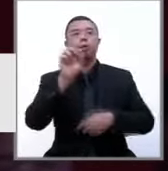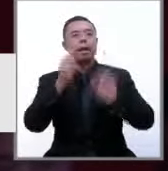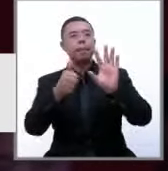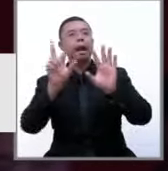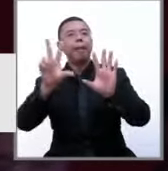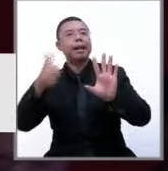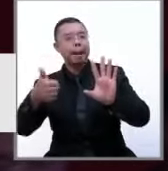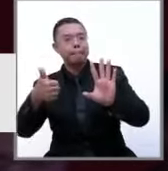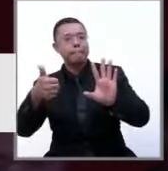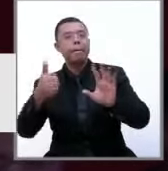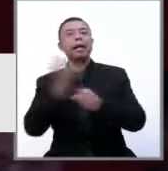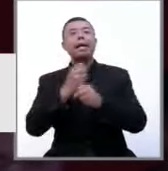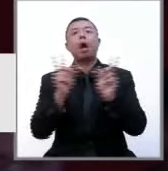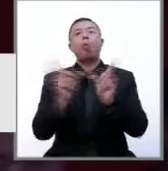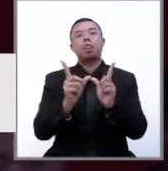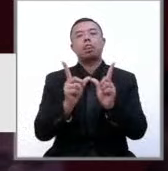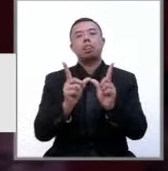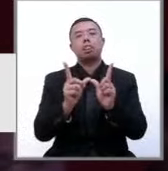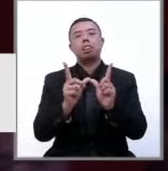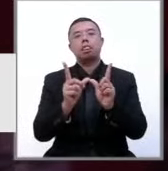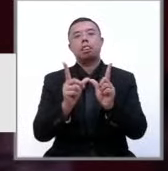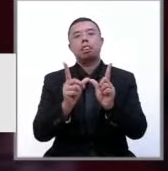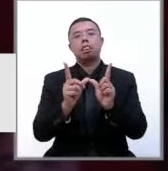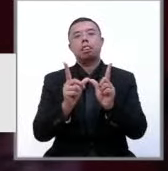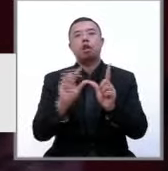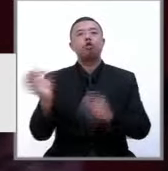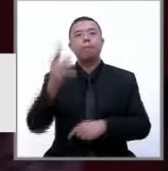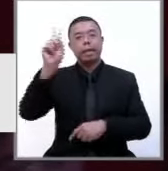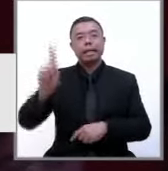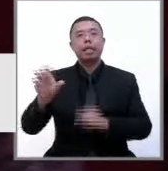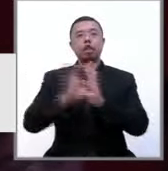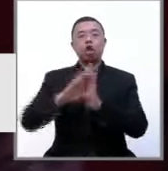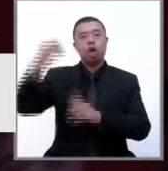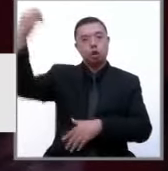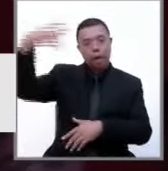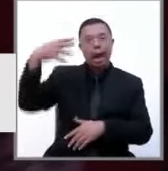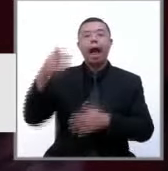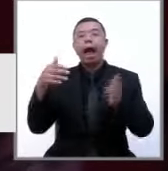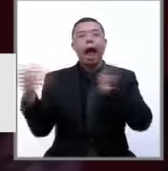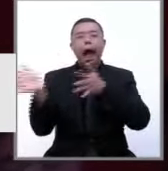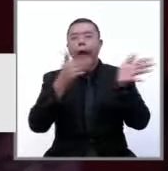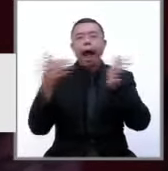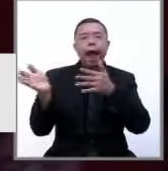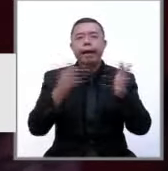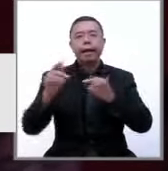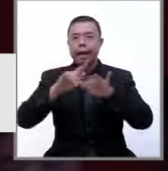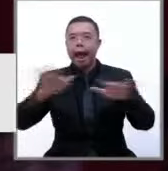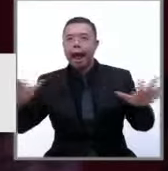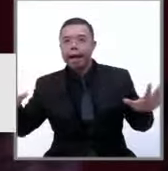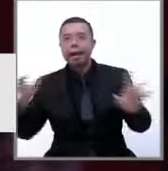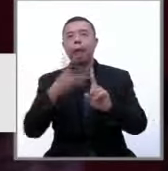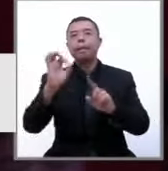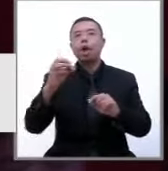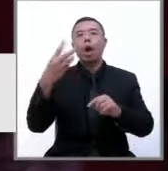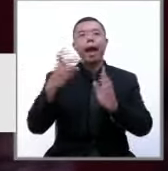3.686 gw yang meliputi energi surya angin air bioenergi